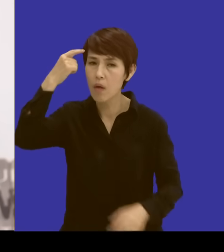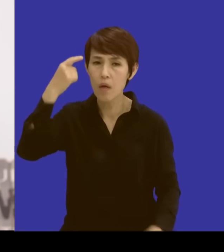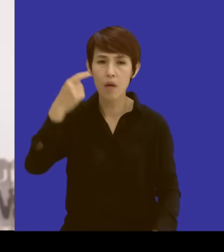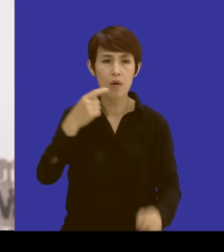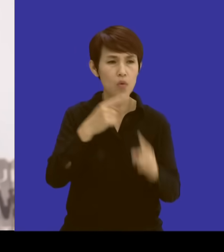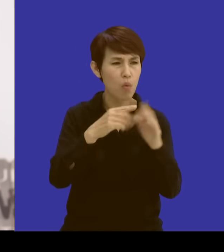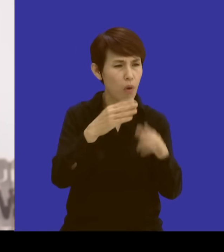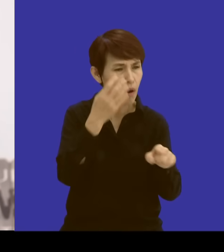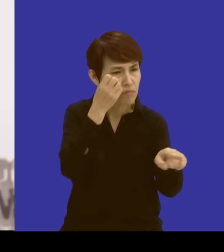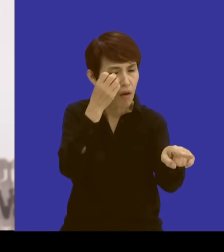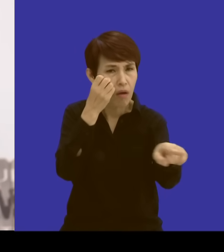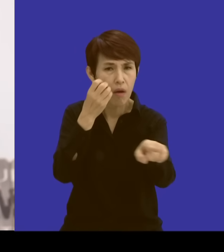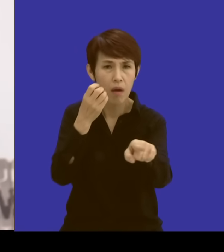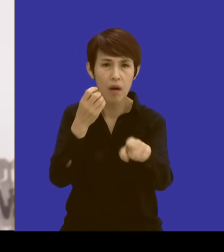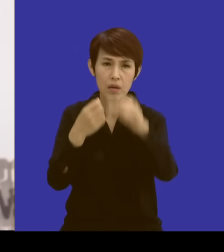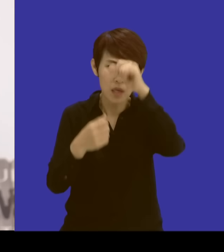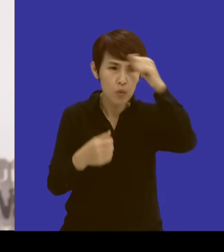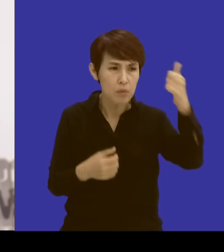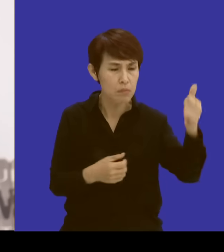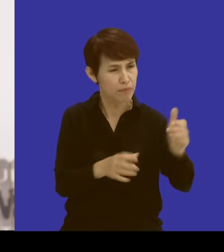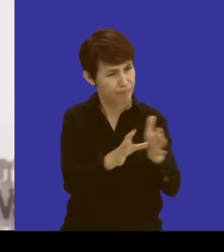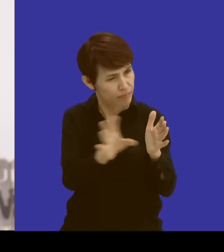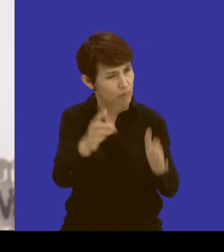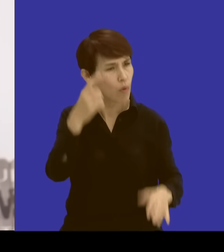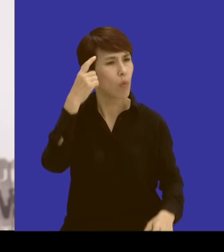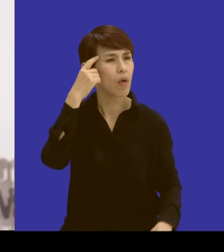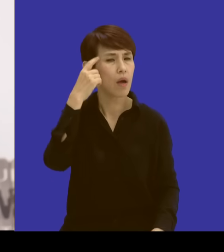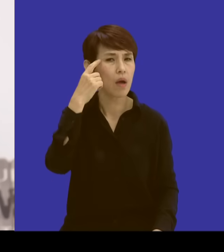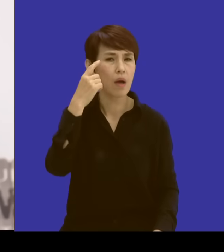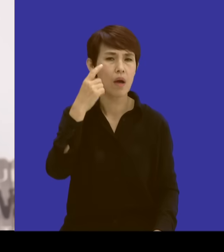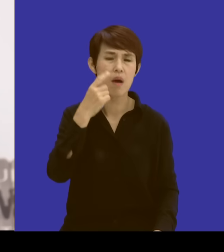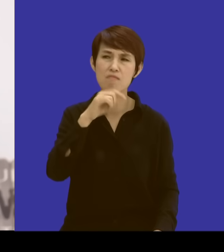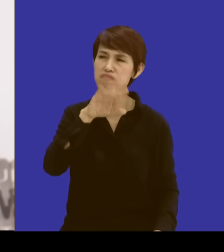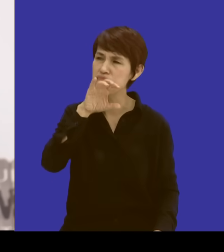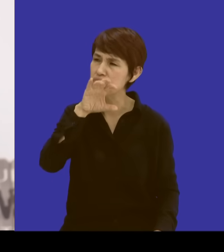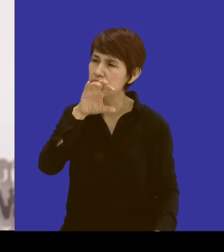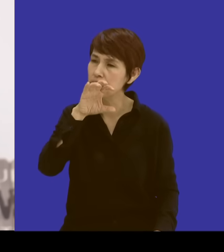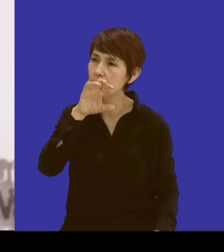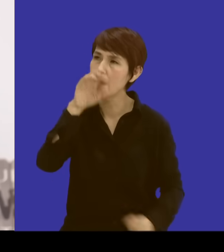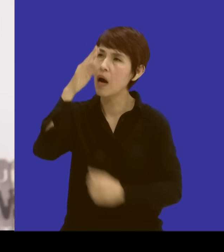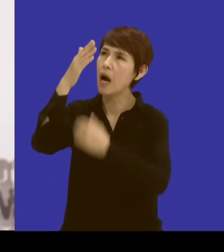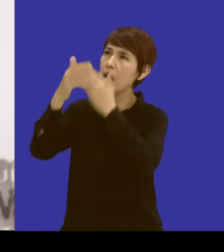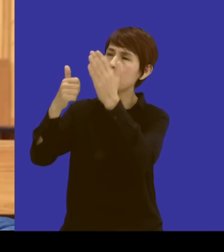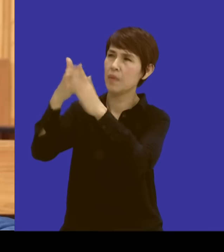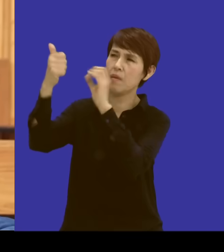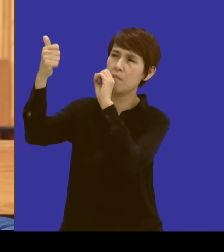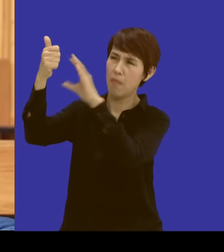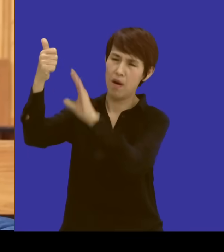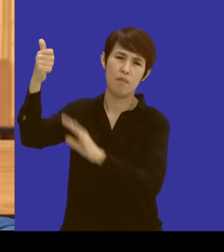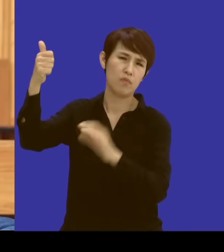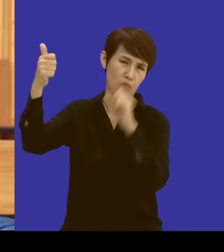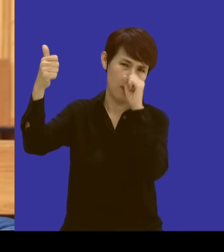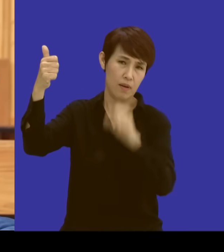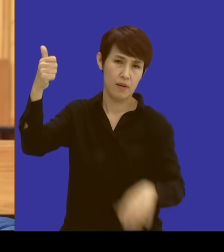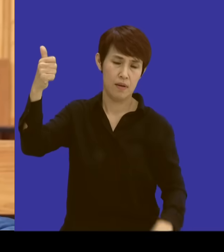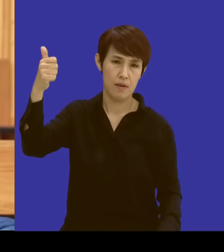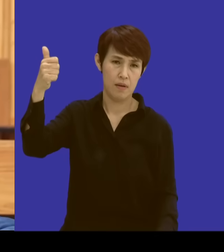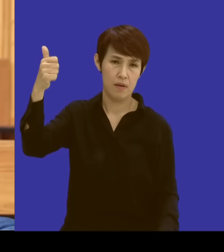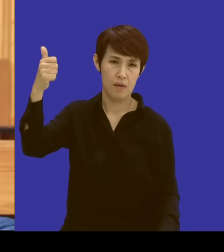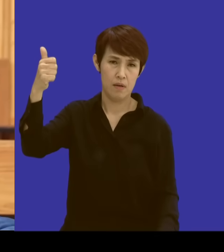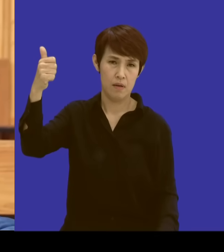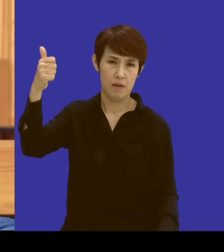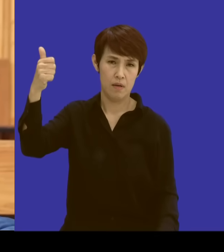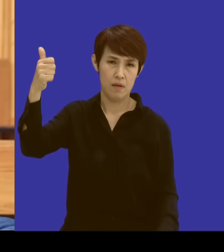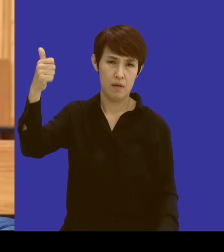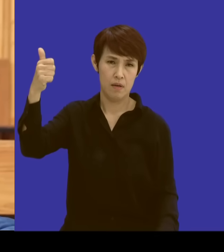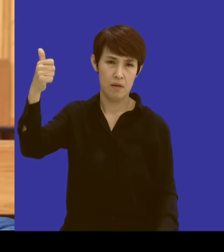왜 이래요? 맞아요. 왜 장로님들이 왜 이렇게 달라졌어요? 라고 그걸 하나님께 하면 되는 거잖아요, 사실. 근데 이제